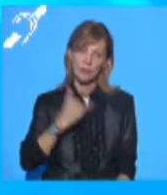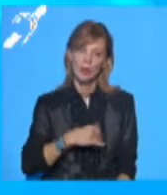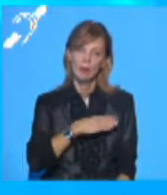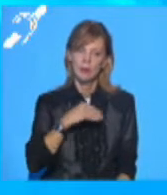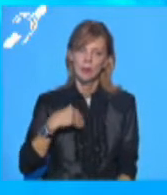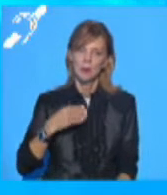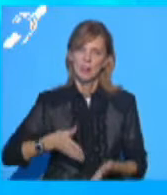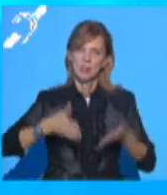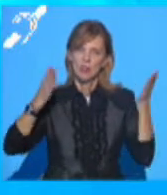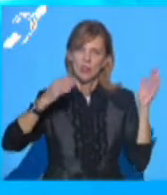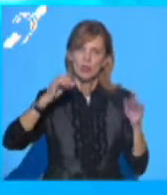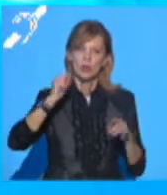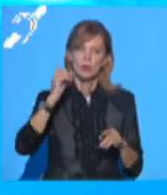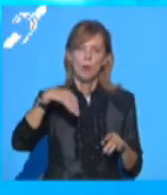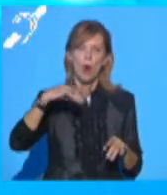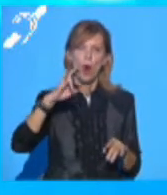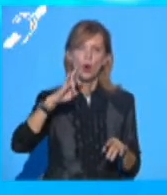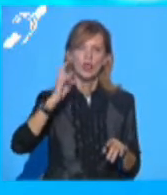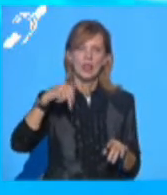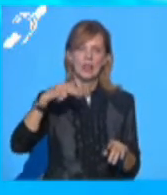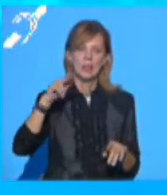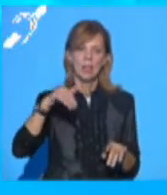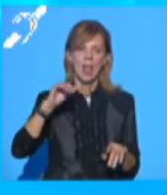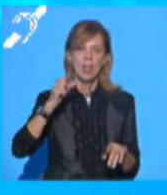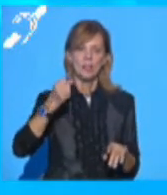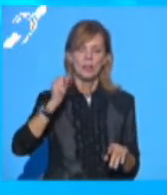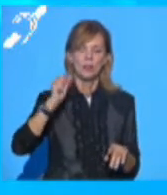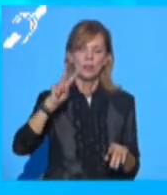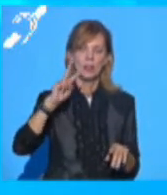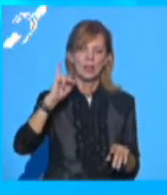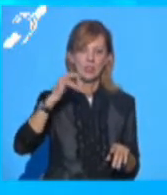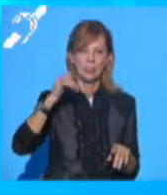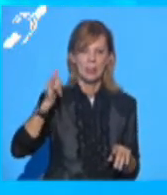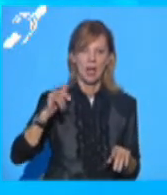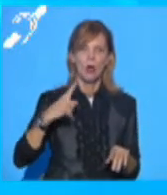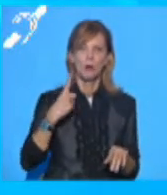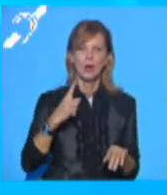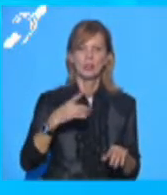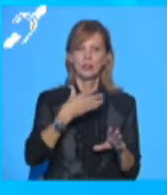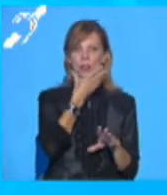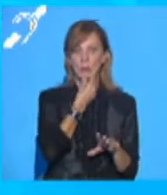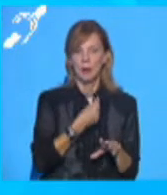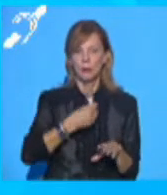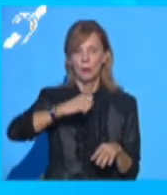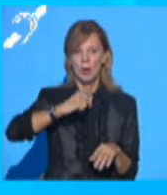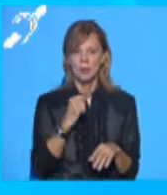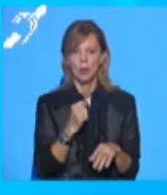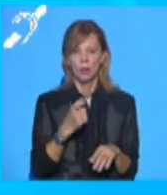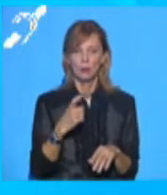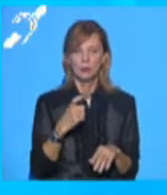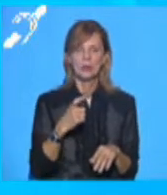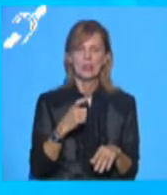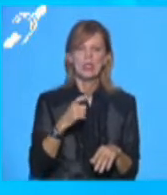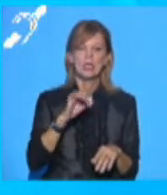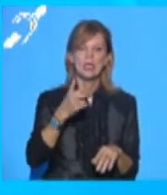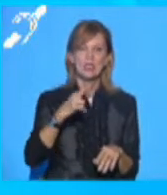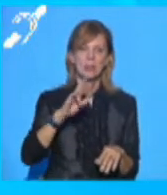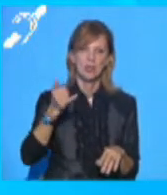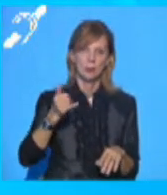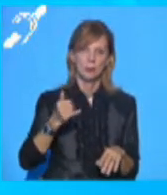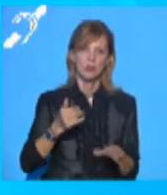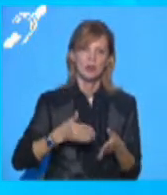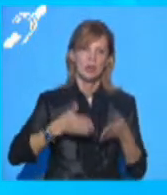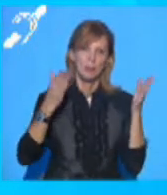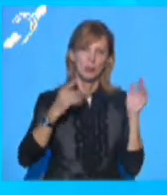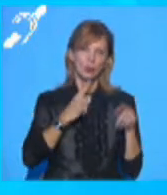vremea sărbătoririi smochinului la Zvinița în Mehedinți. Aici, una dintre cele mai frumoase comunități de etnici sârbi din țară celebrează în